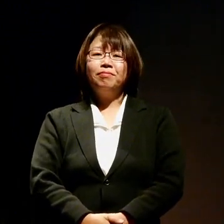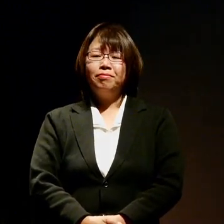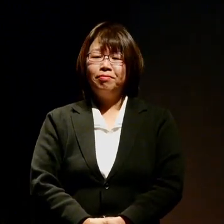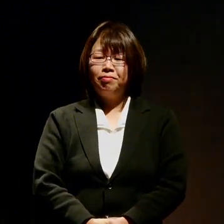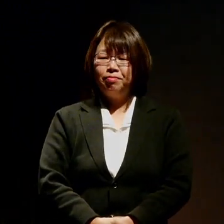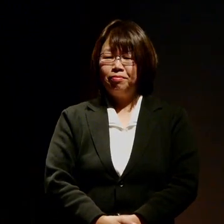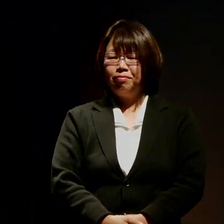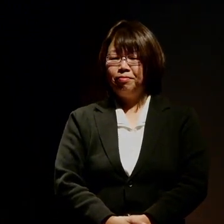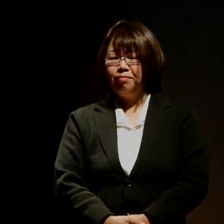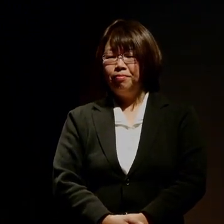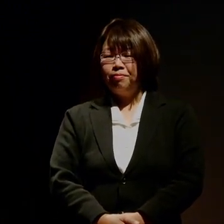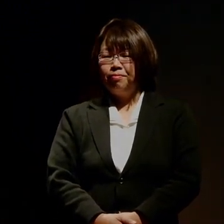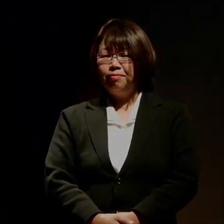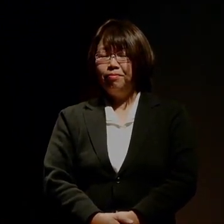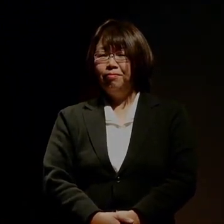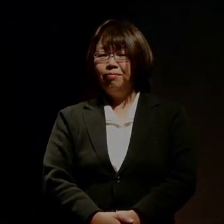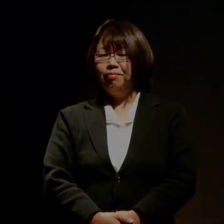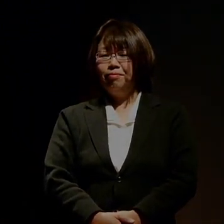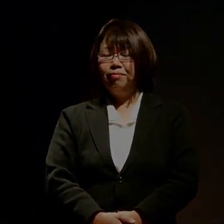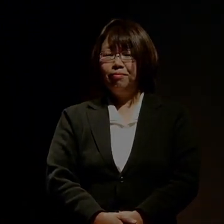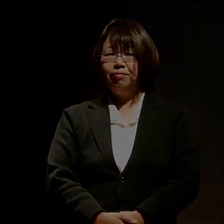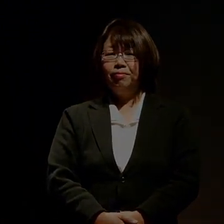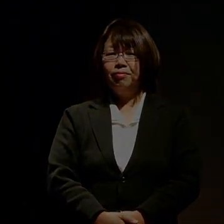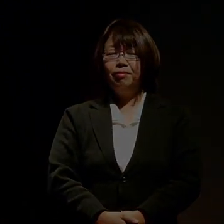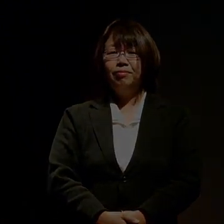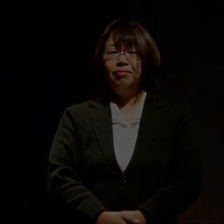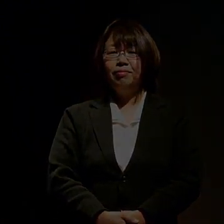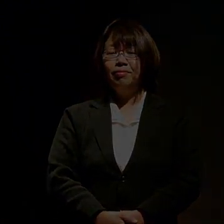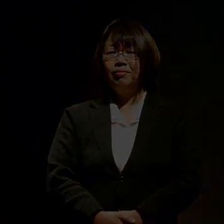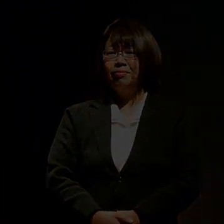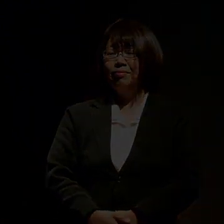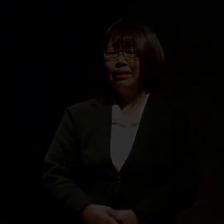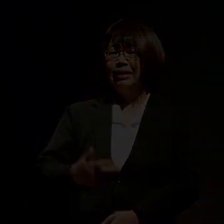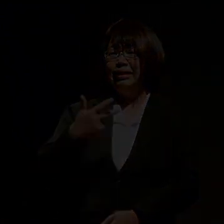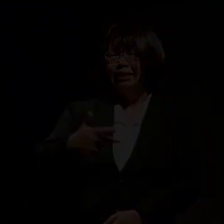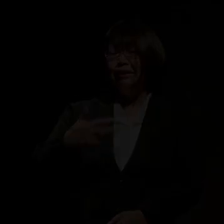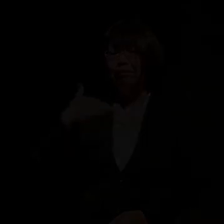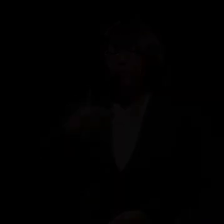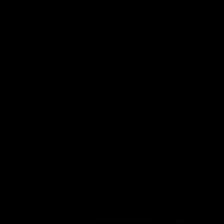清水さん、ありがとうございました。